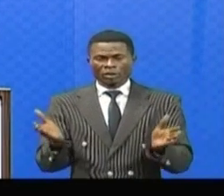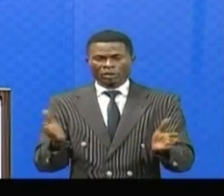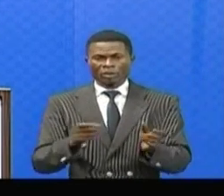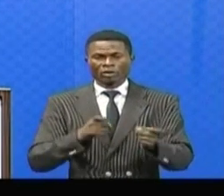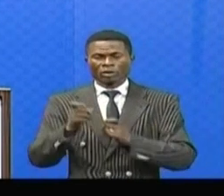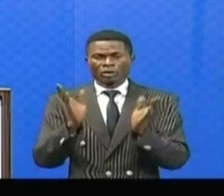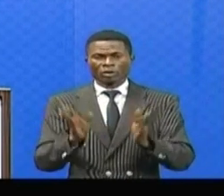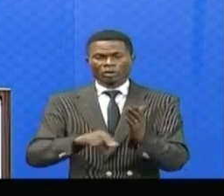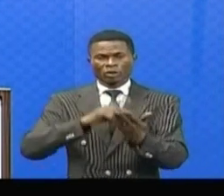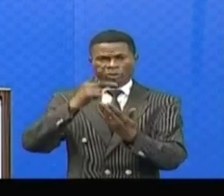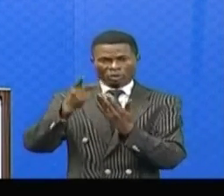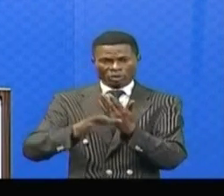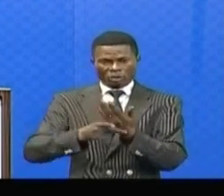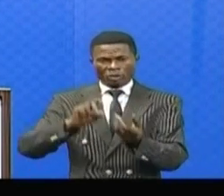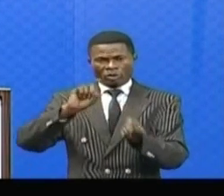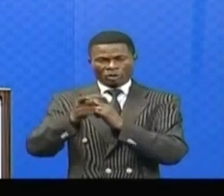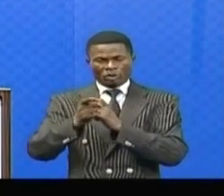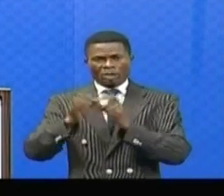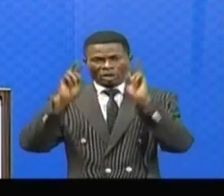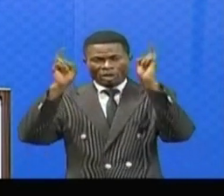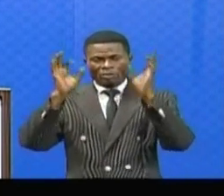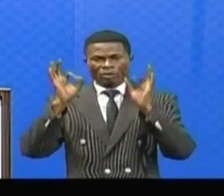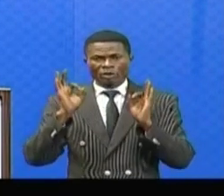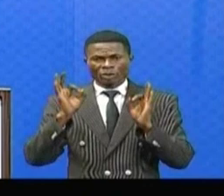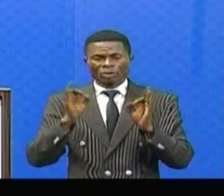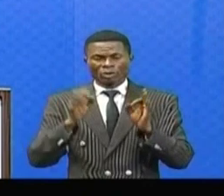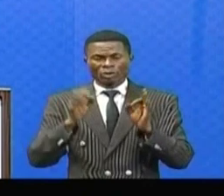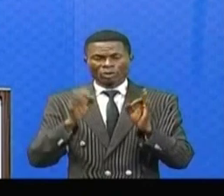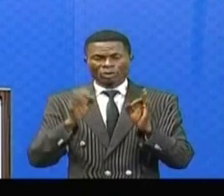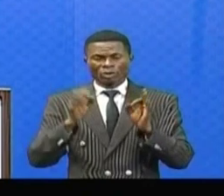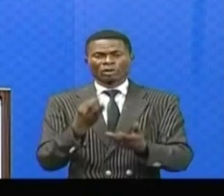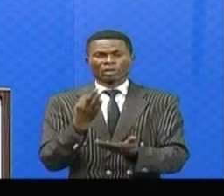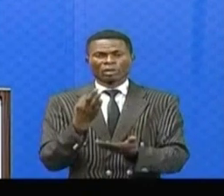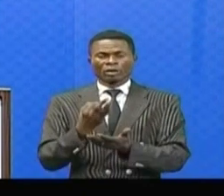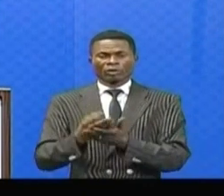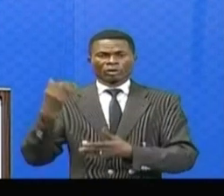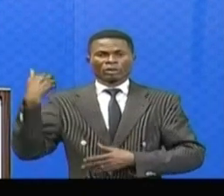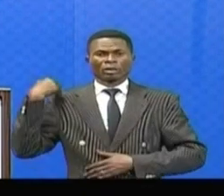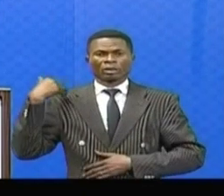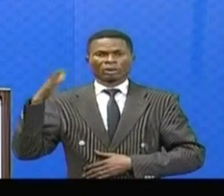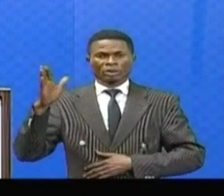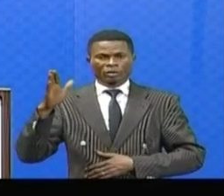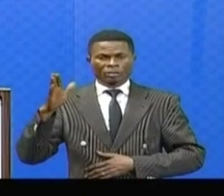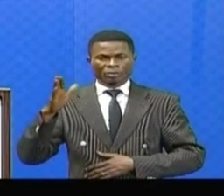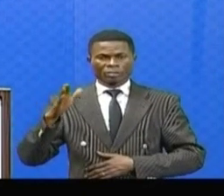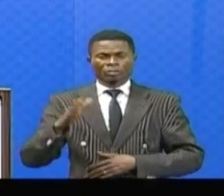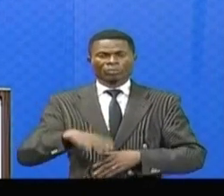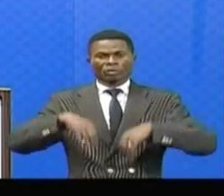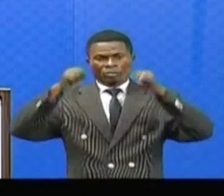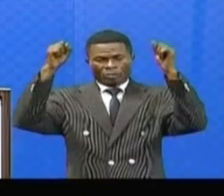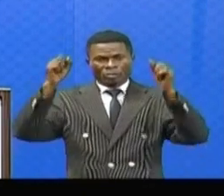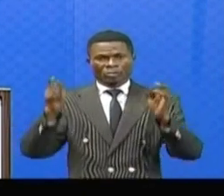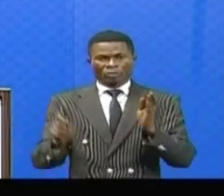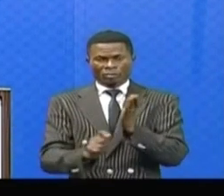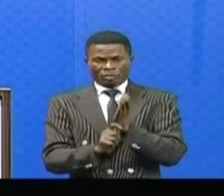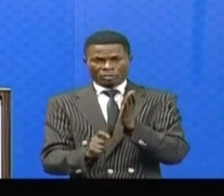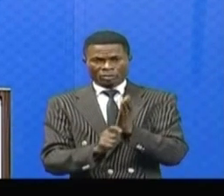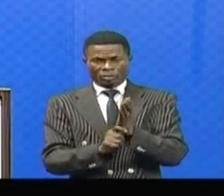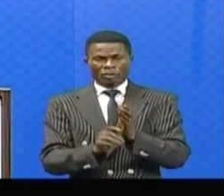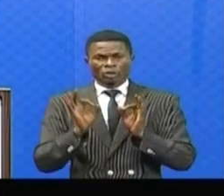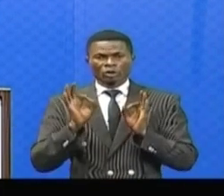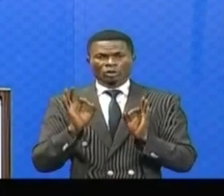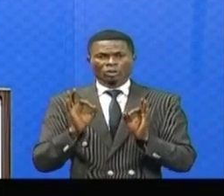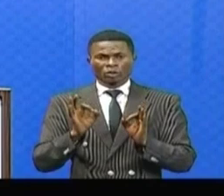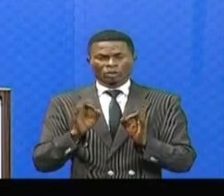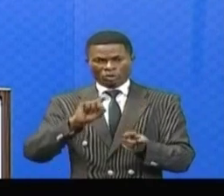gouvernance du programme de modernisation de la gestion des finances publiques. Après l'adoption de la stratégie actualisée de